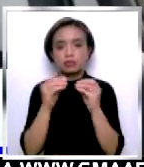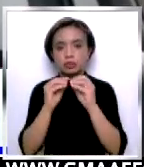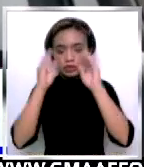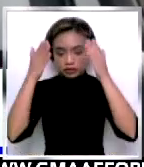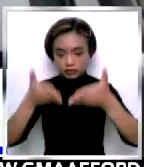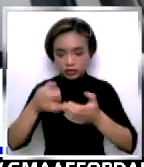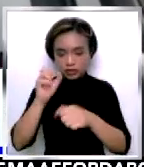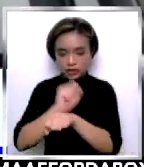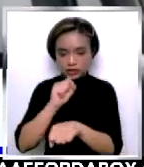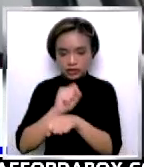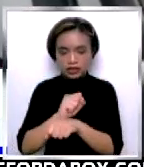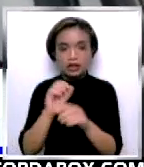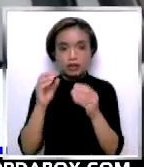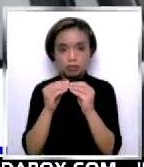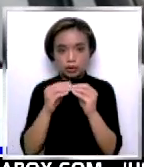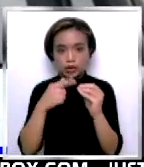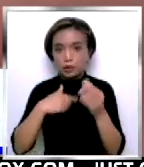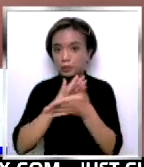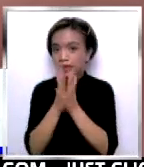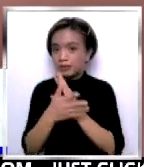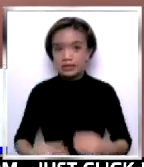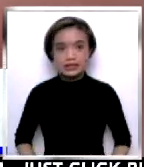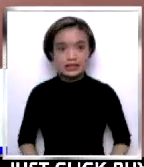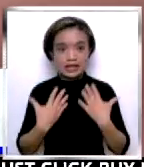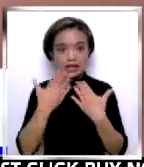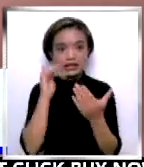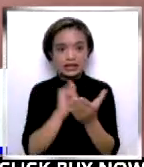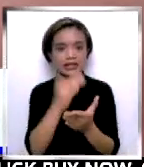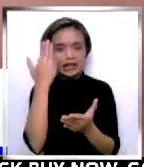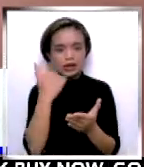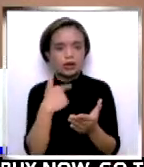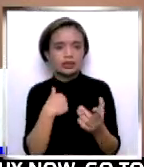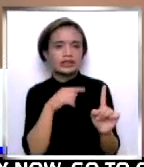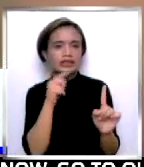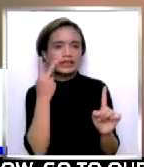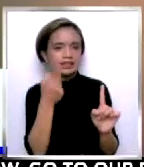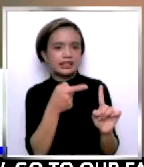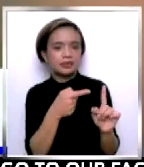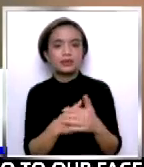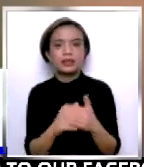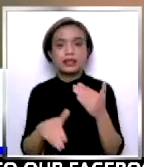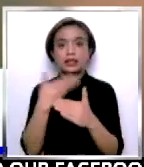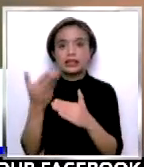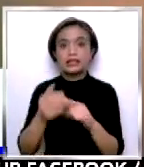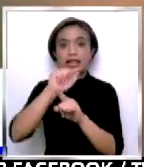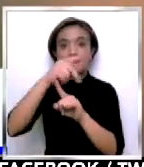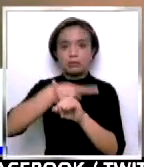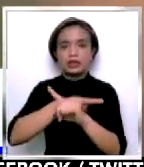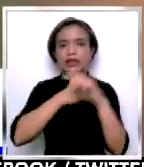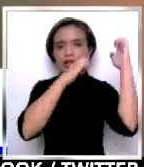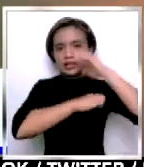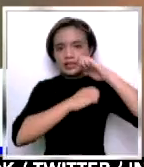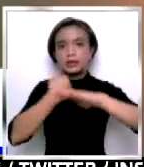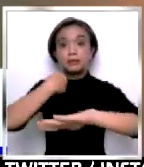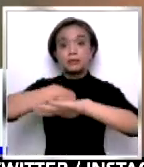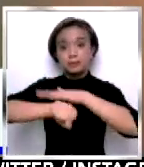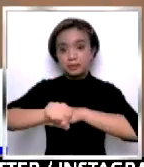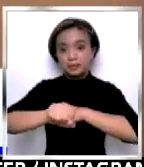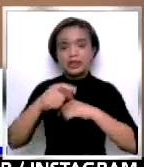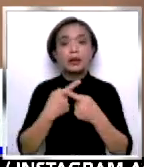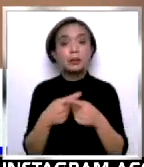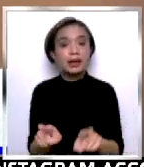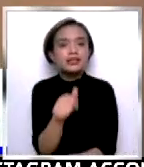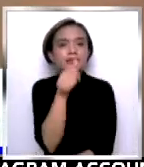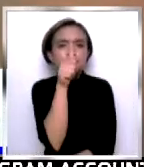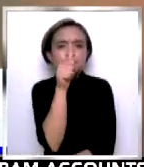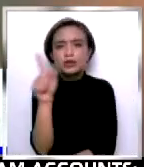naging inspired ako dahil nakikita ko sa kanya yun. Next April na inaasahang manganak si Joyce. Pero secret daw muna kung